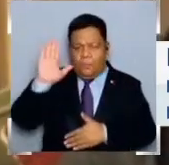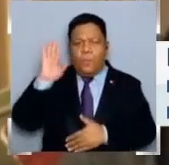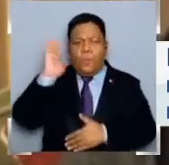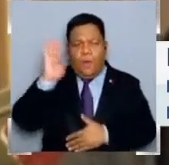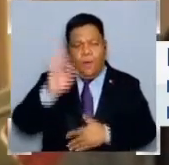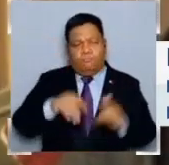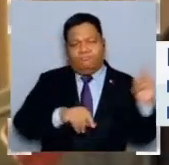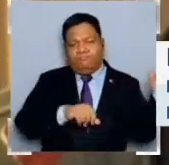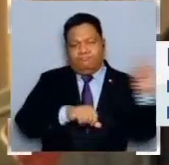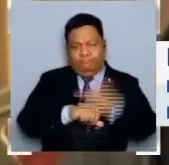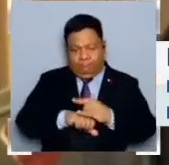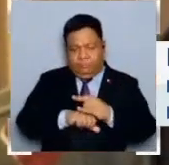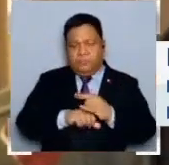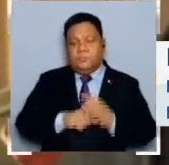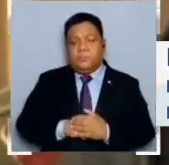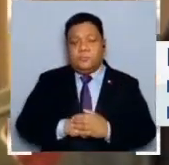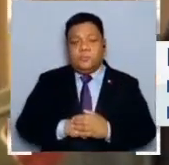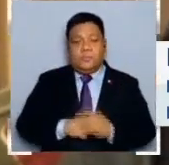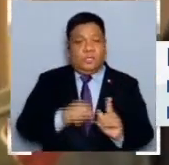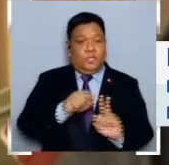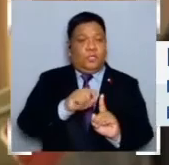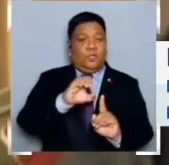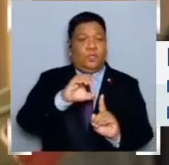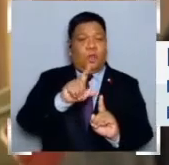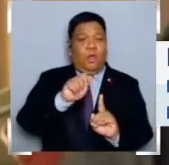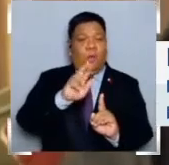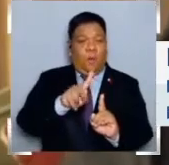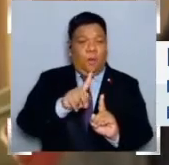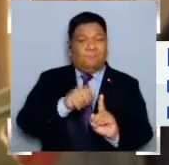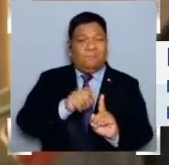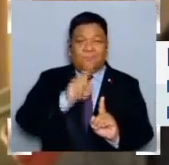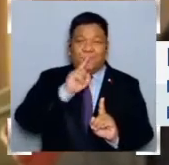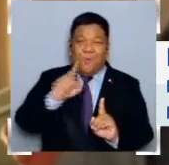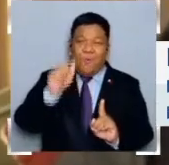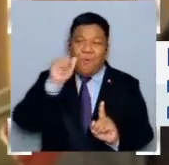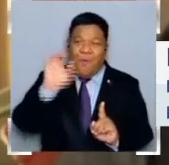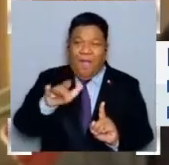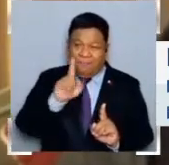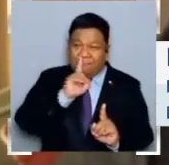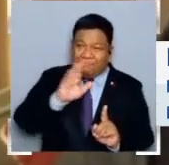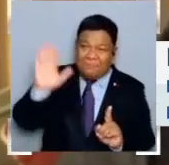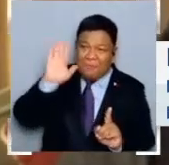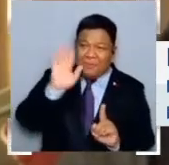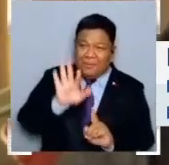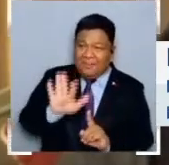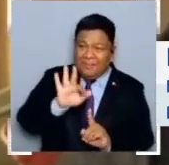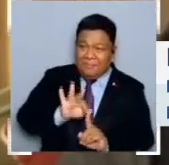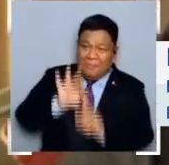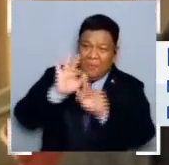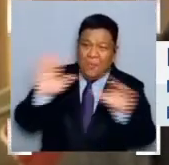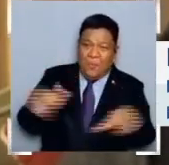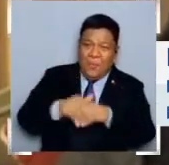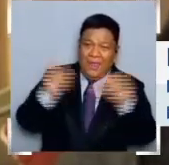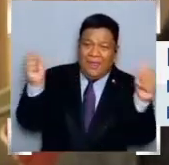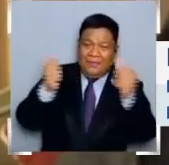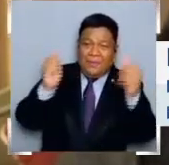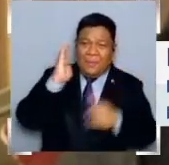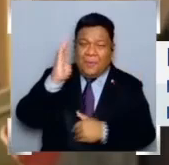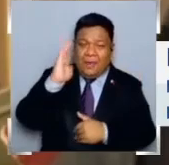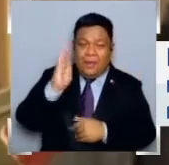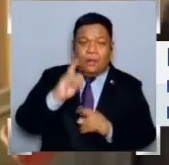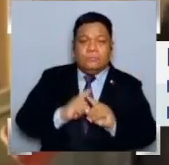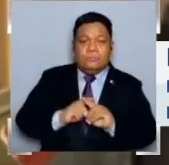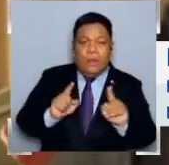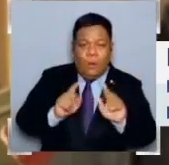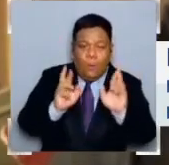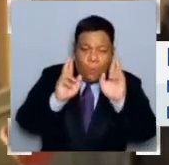Arseno, hindi na natupad ang pangako sa asawang magiging espesyal ang kanilang wedding anniversary. Pero umaasa siyang matutupad